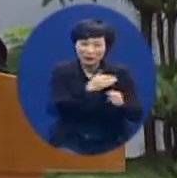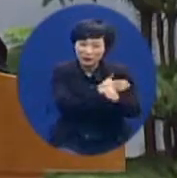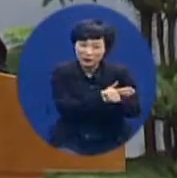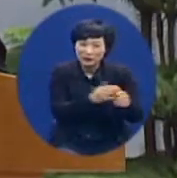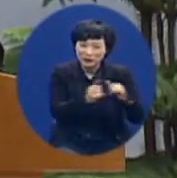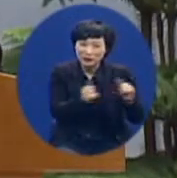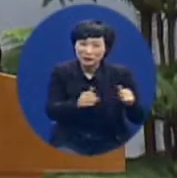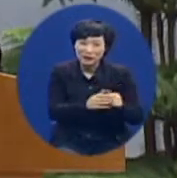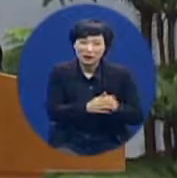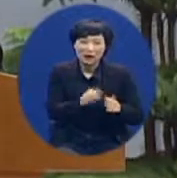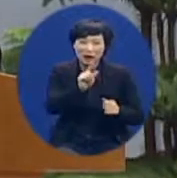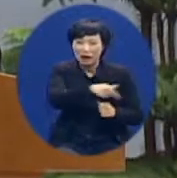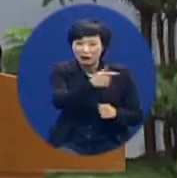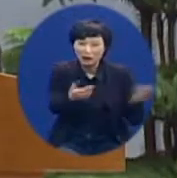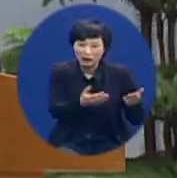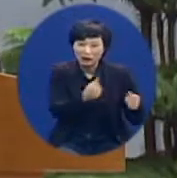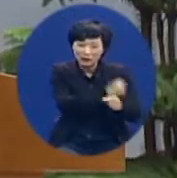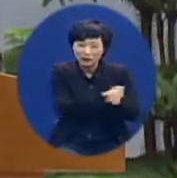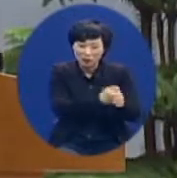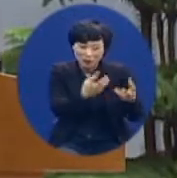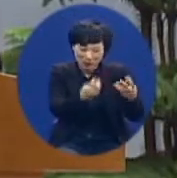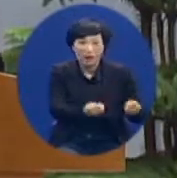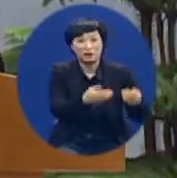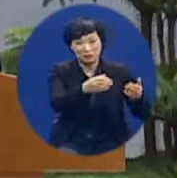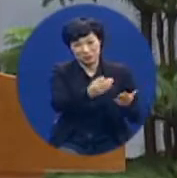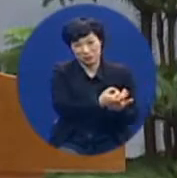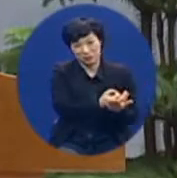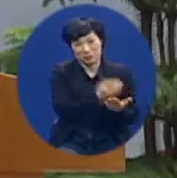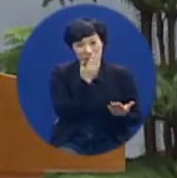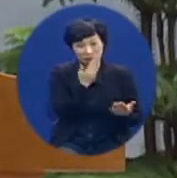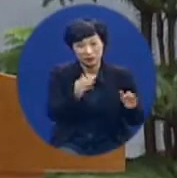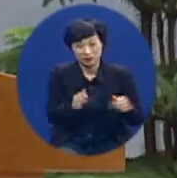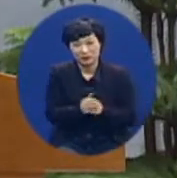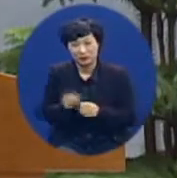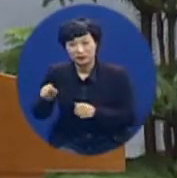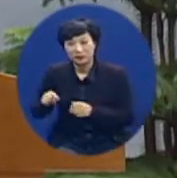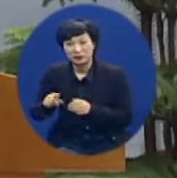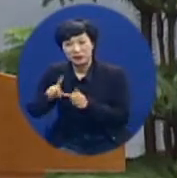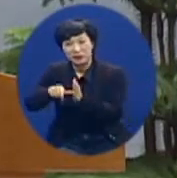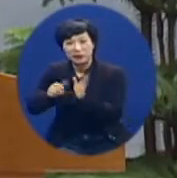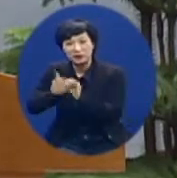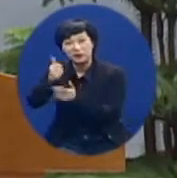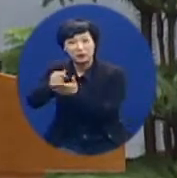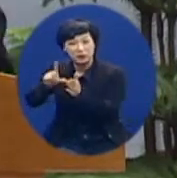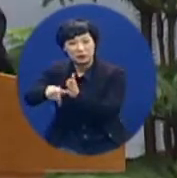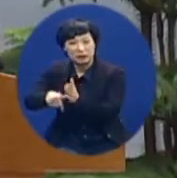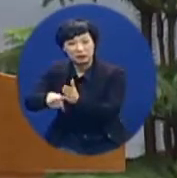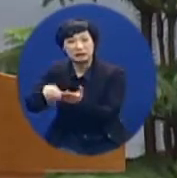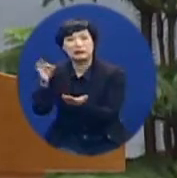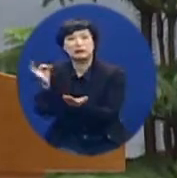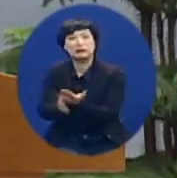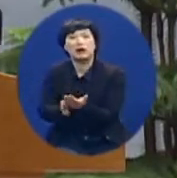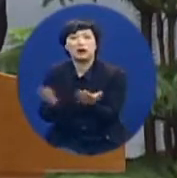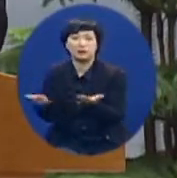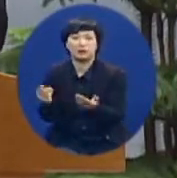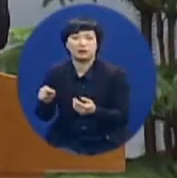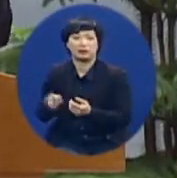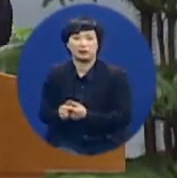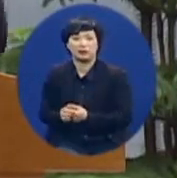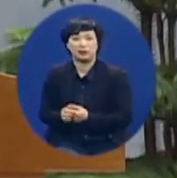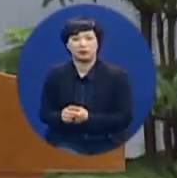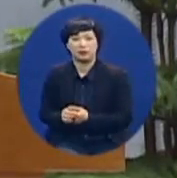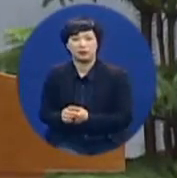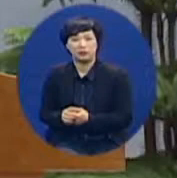몇십 몇십만 원 받는 목수도 있지만 아이 싸구려 예 그는